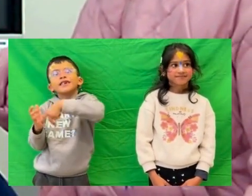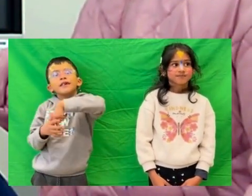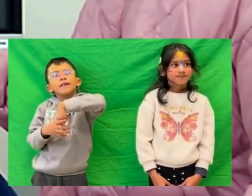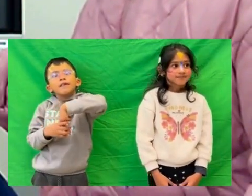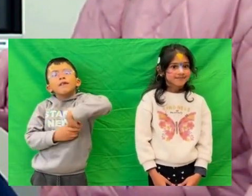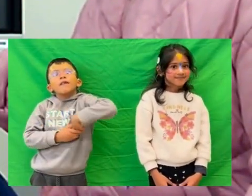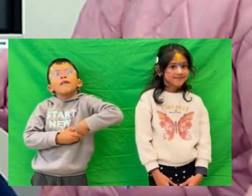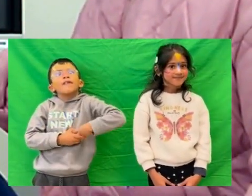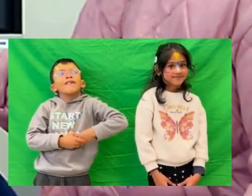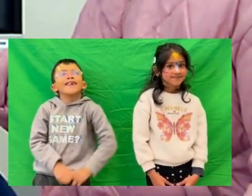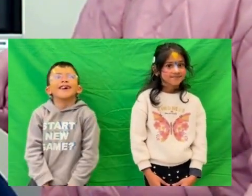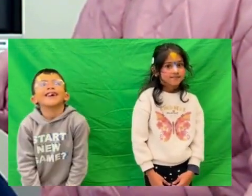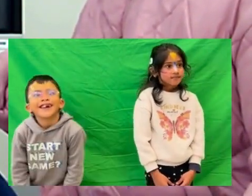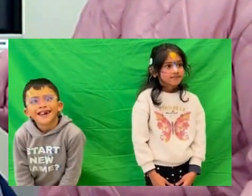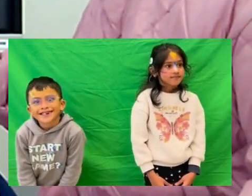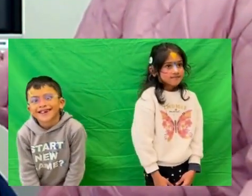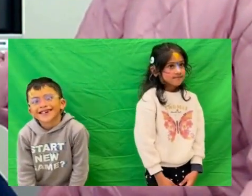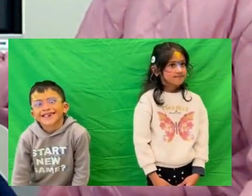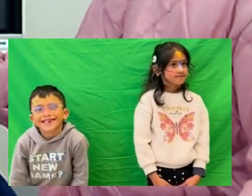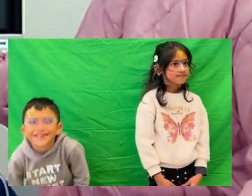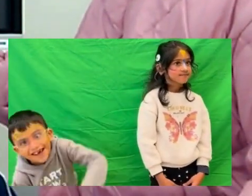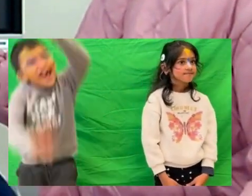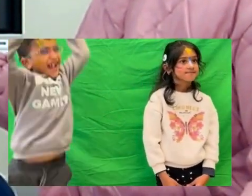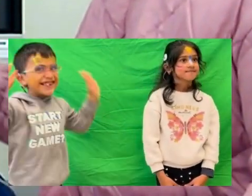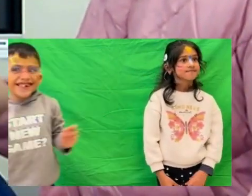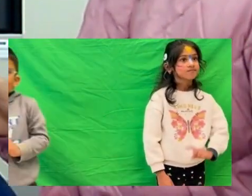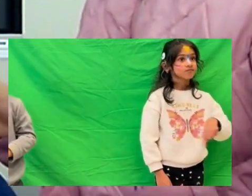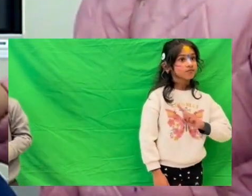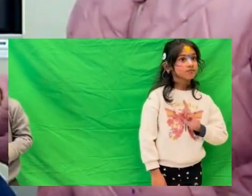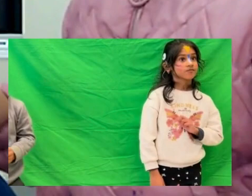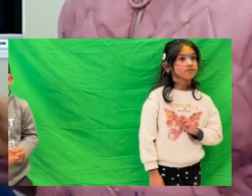Jolasteko prest basaudete, zabaldu belarriak.